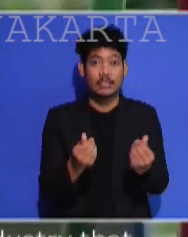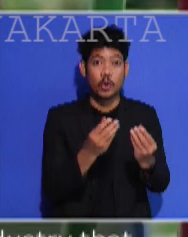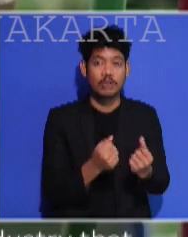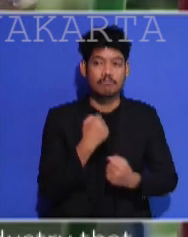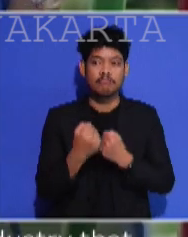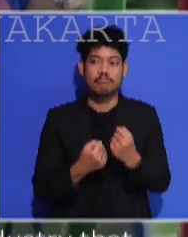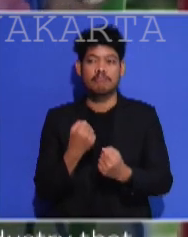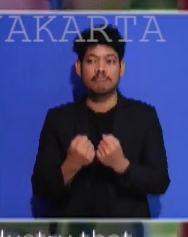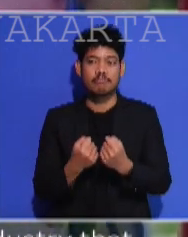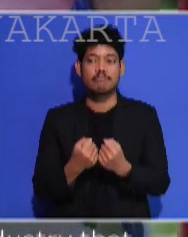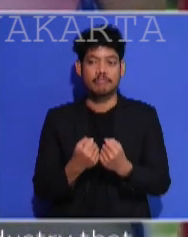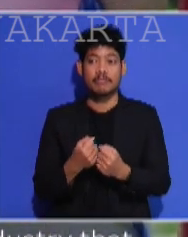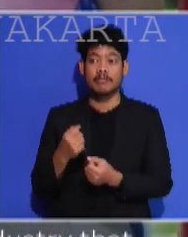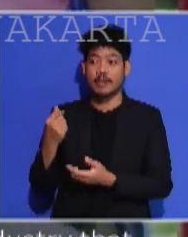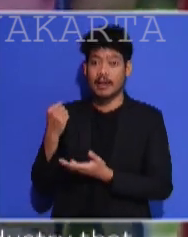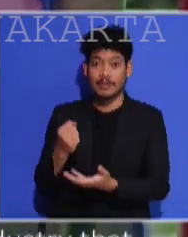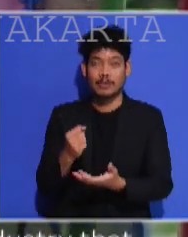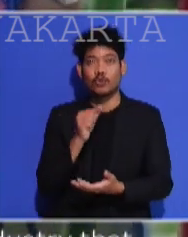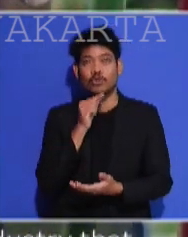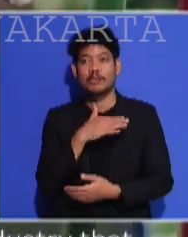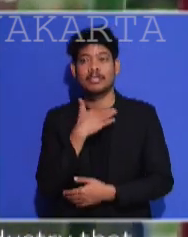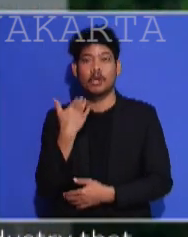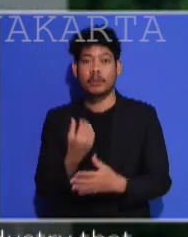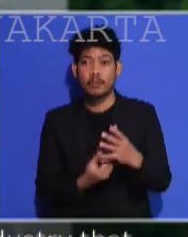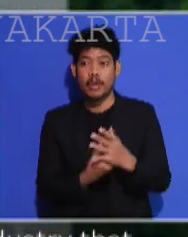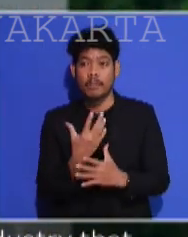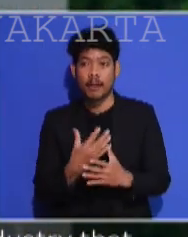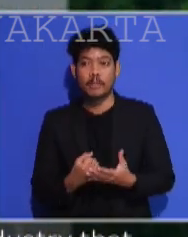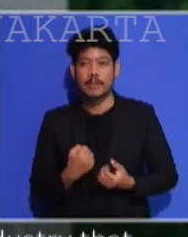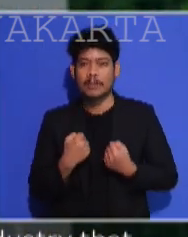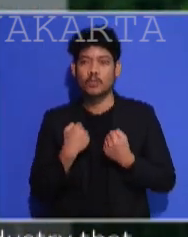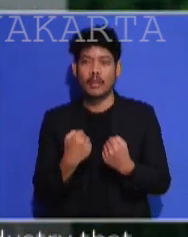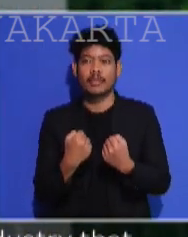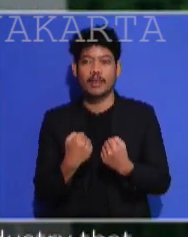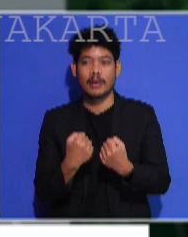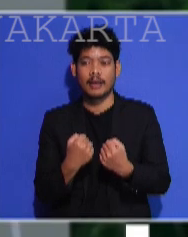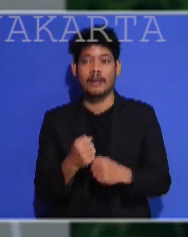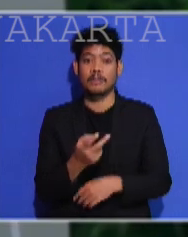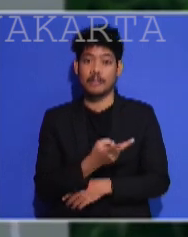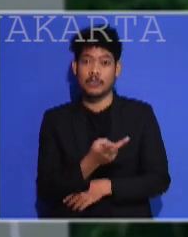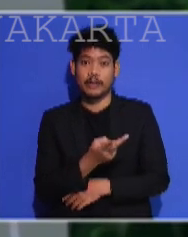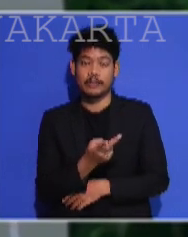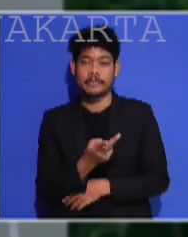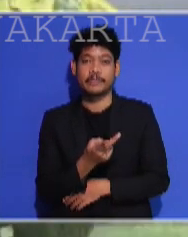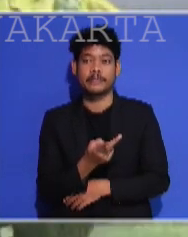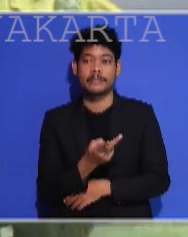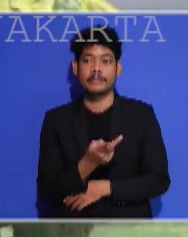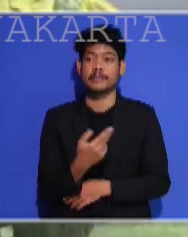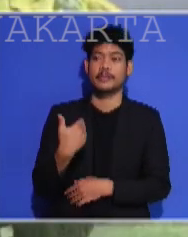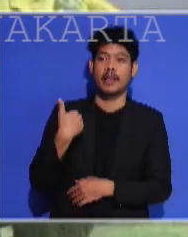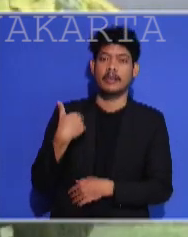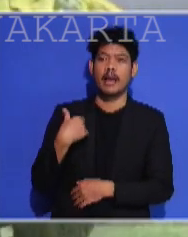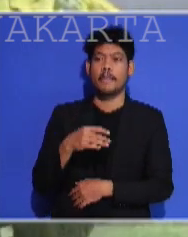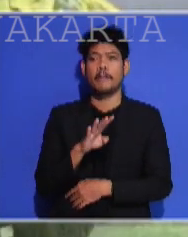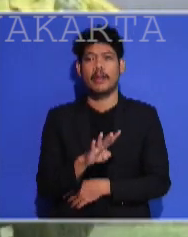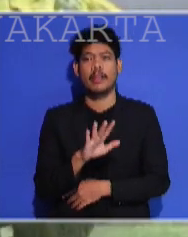pensiun sekaligus mengembangkan serta memperkuat dua sektor tersebut Saat ini Indonesia memiliki sekitar 457 juta